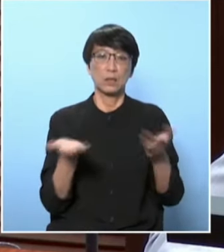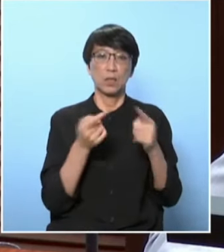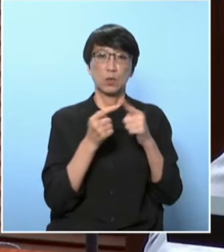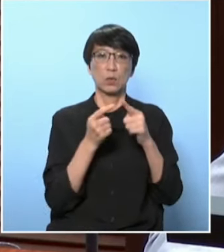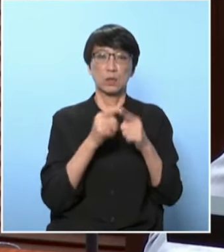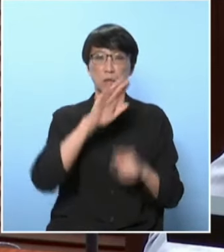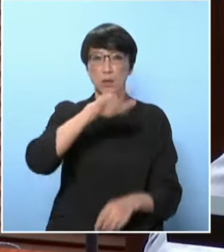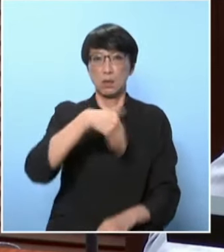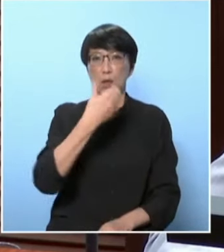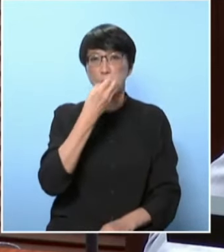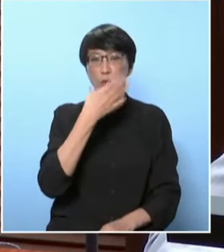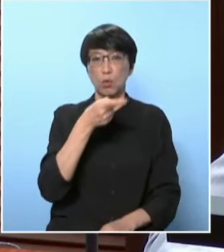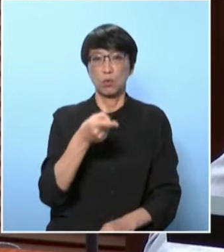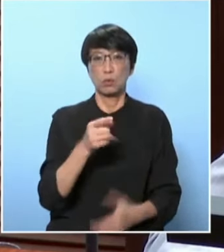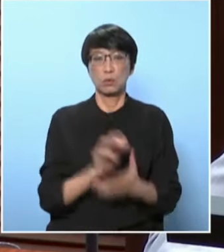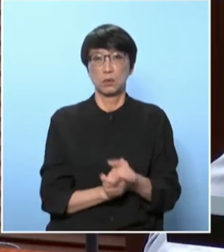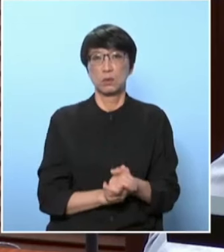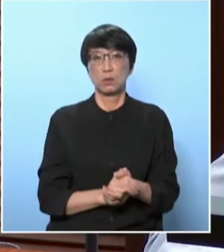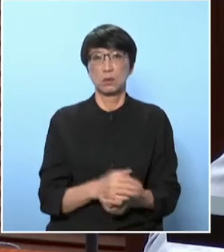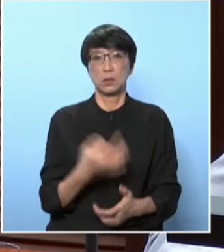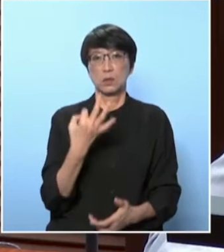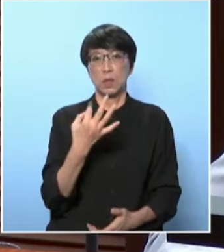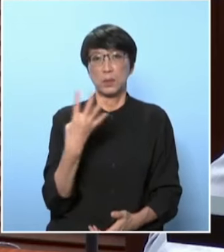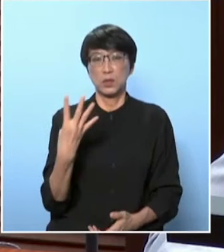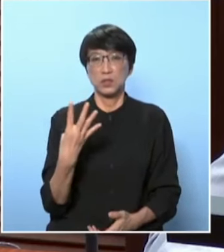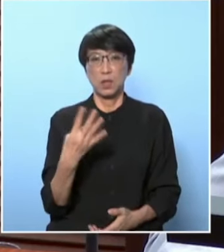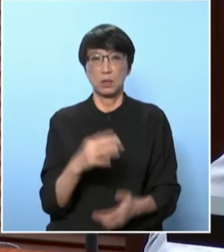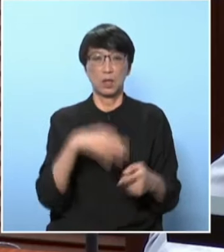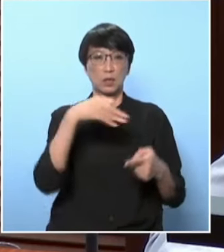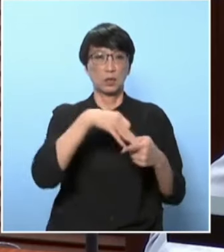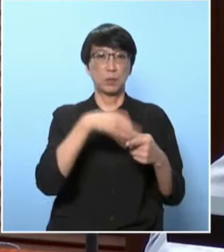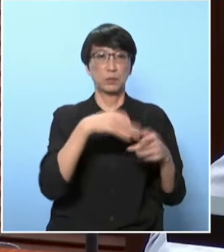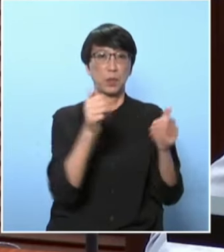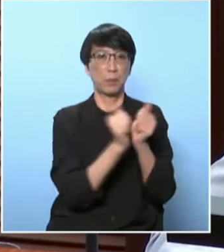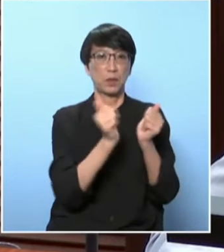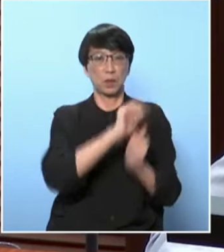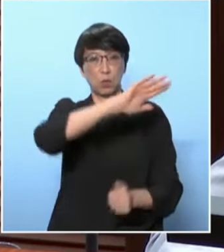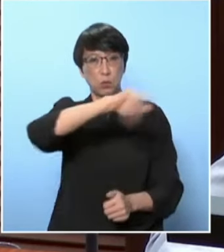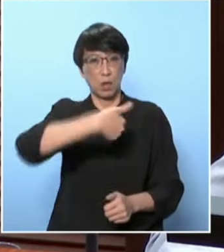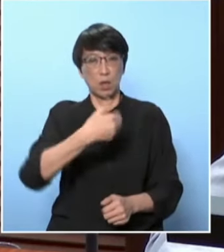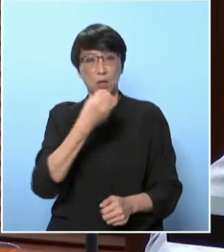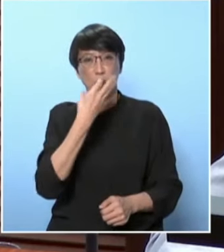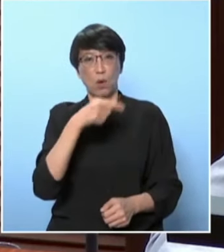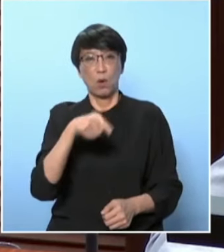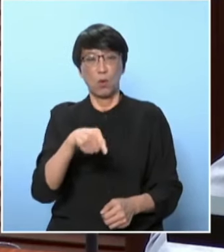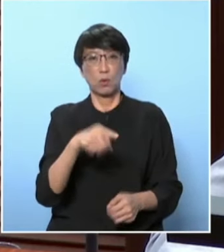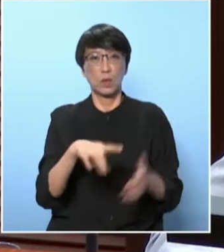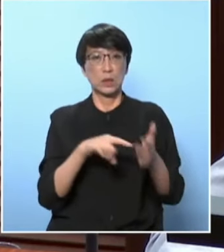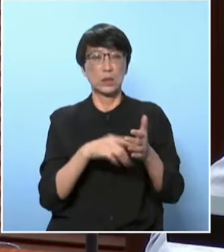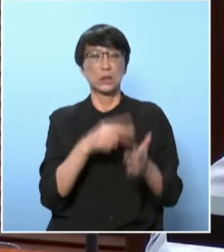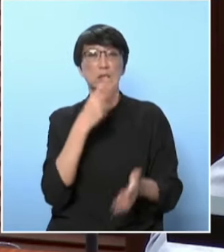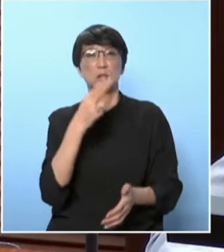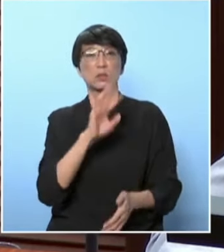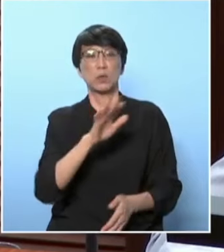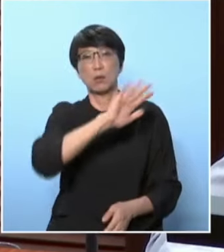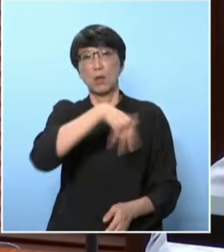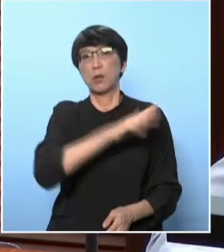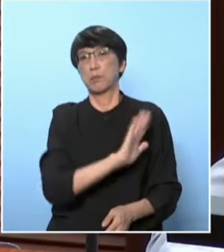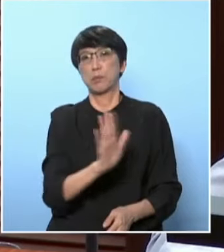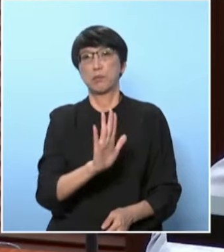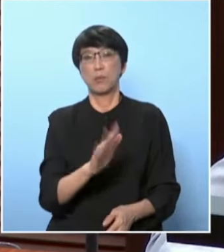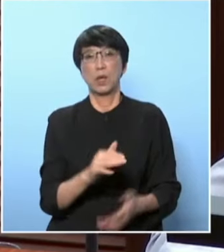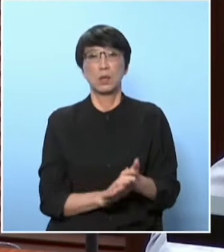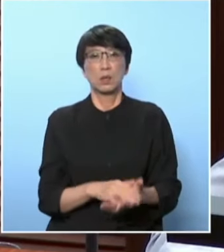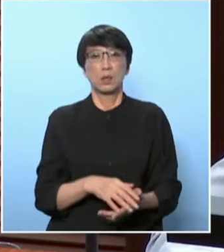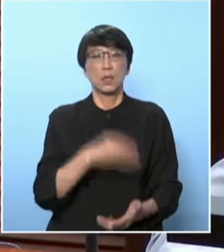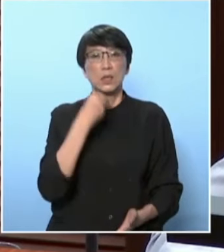實阿主席。我自己起碼都有三四班喺深圳過嚟嗰啲朋友，即係講俾我聽，因為香港冇得食加煙電子煙嘅話咧，其實佢唔過嚟。我試過兩